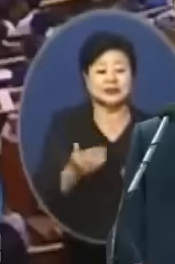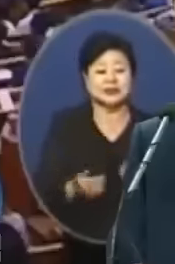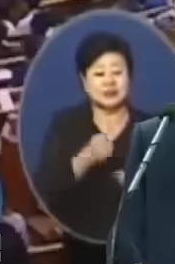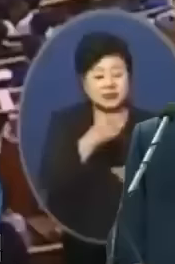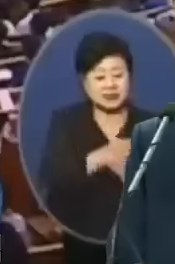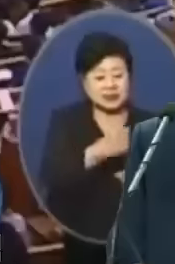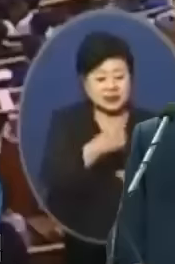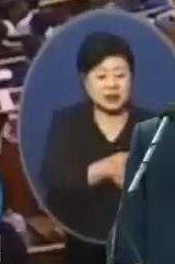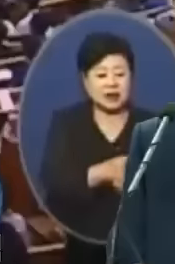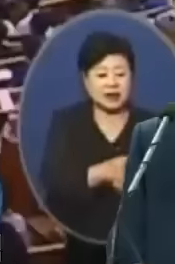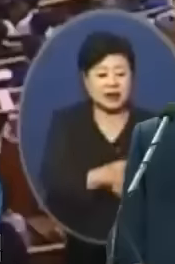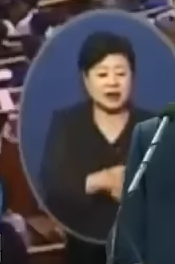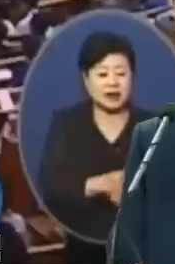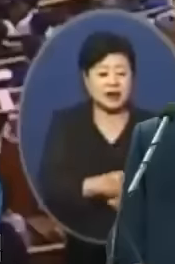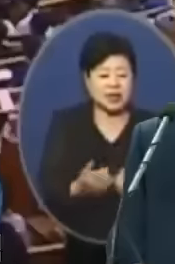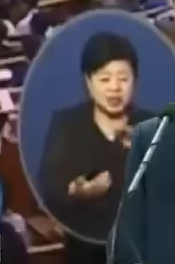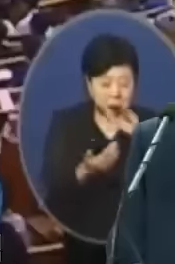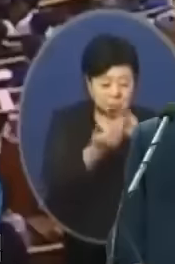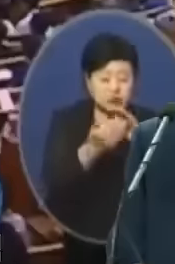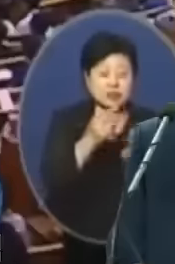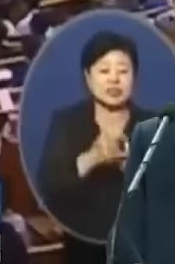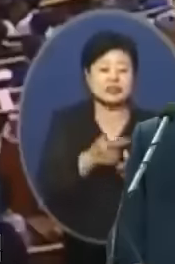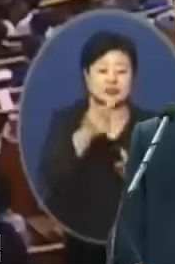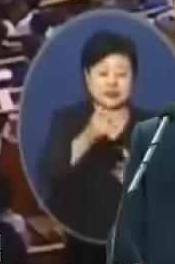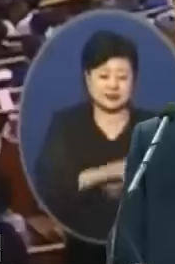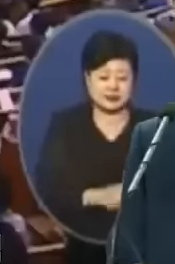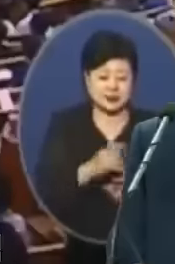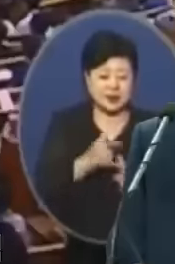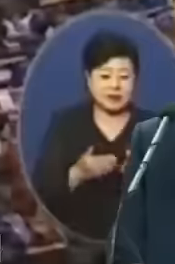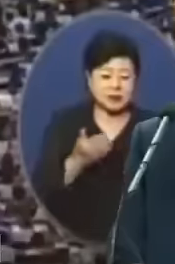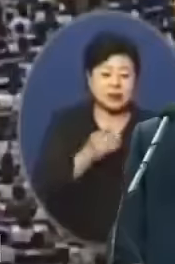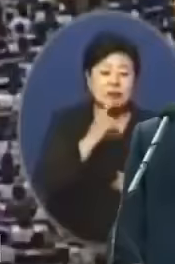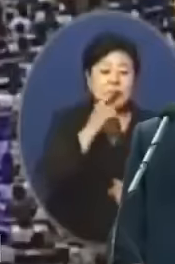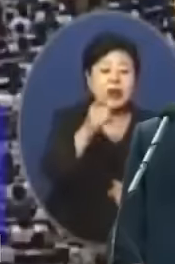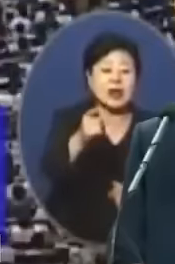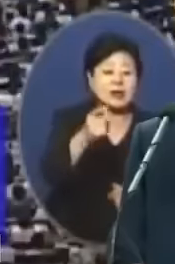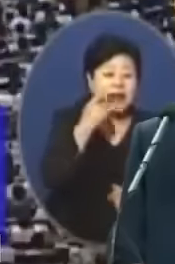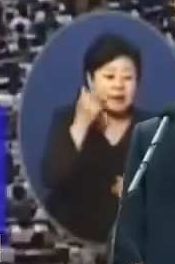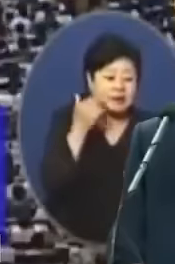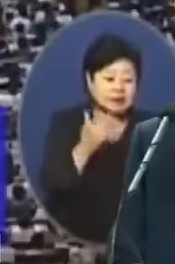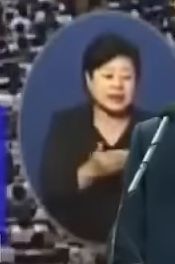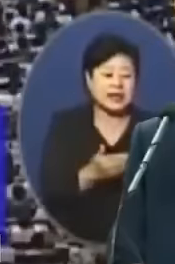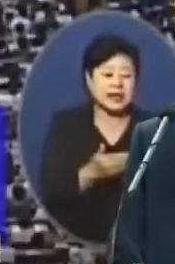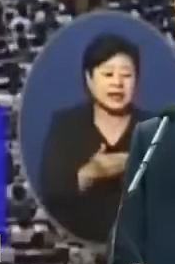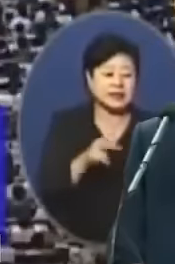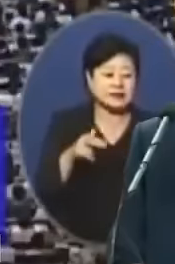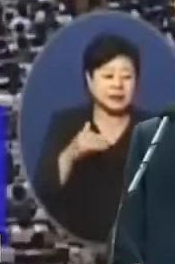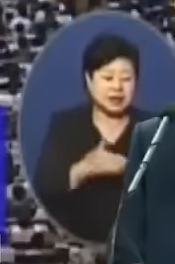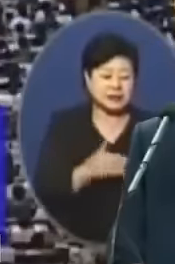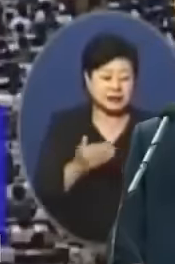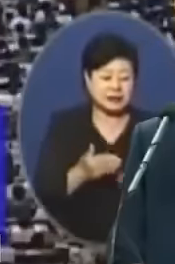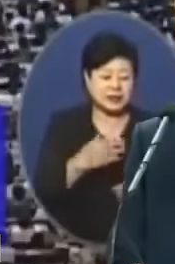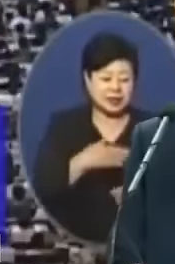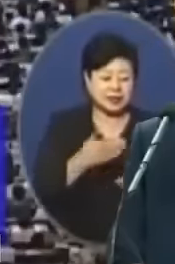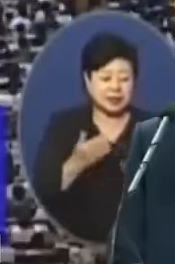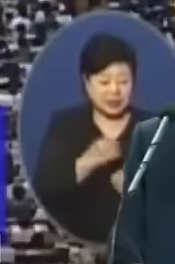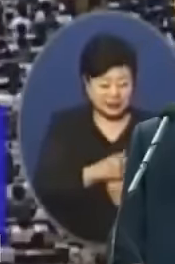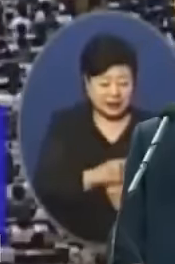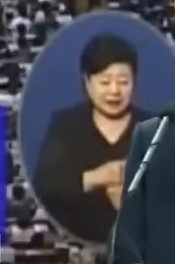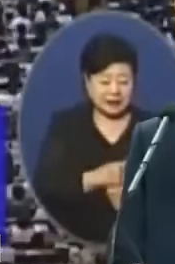지어 완성하시는 예수님이신 것입니다. 예수께서 그들에게 이르시되 내 아버지께서 이제까지 일하시니 나도